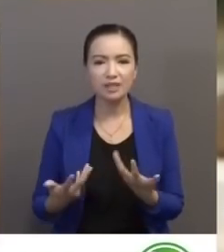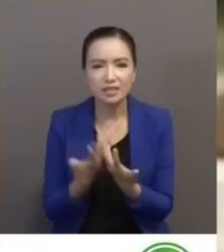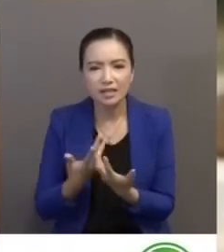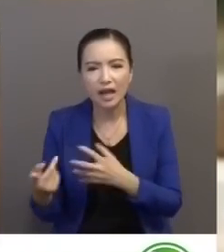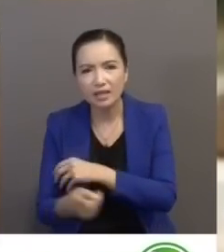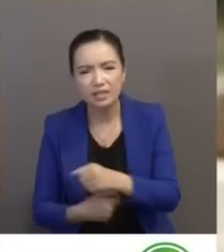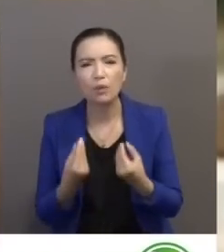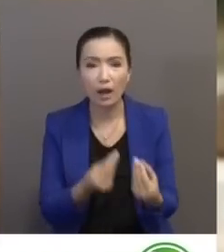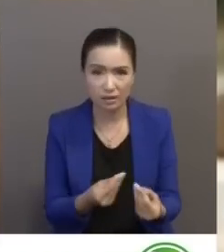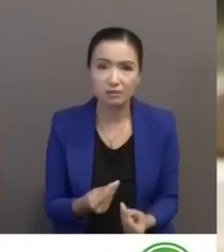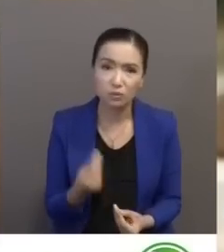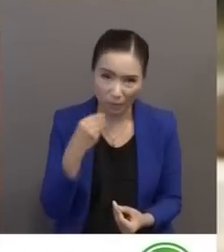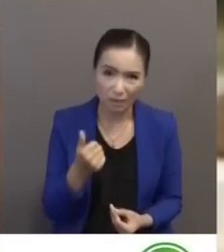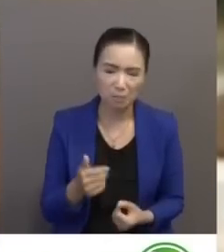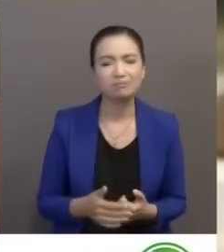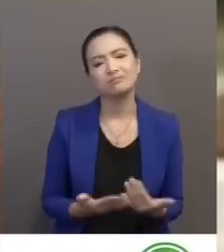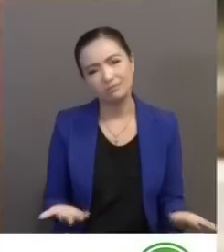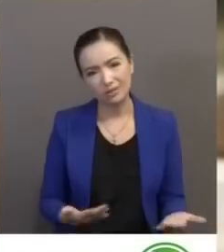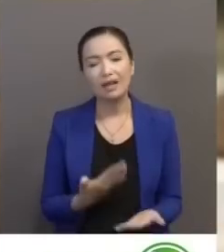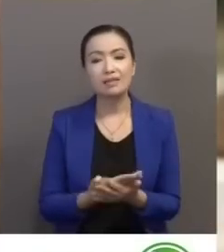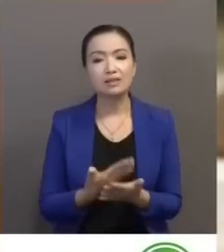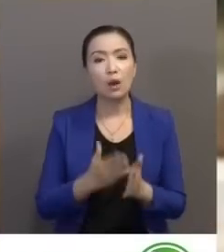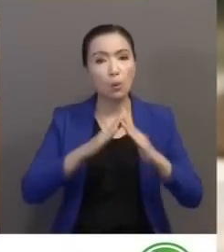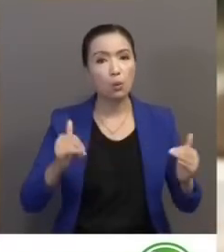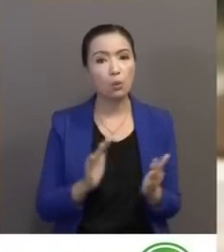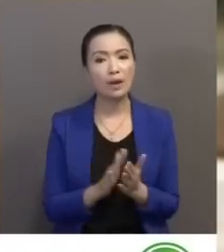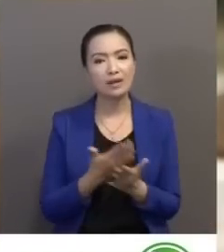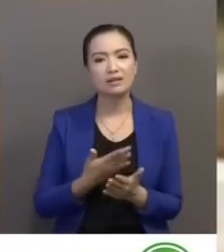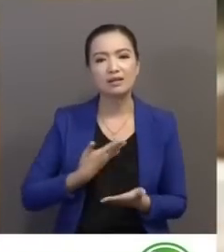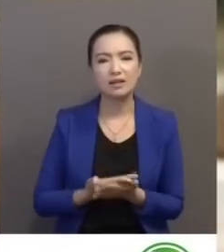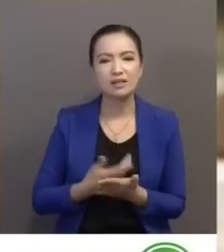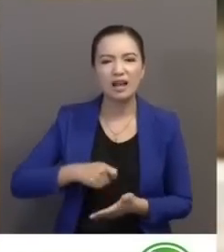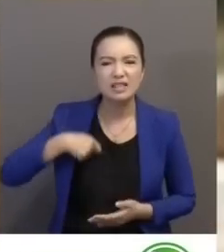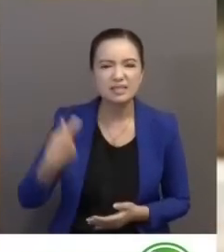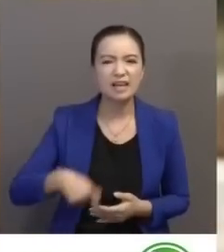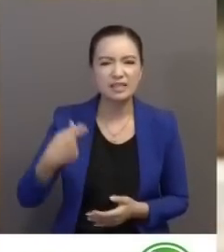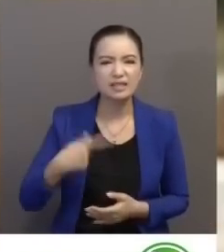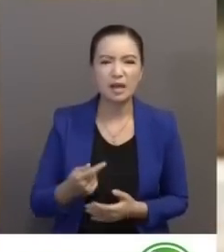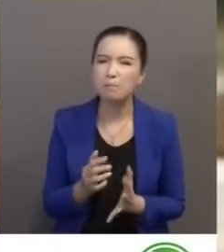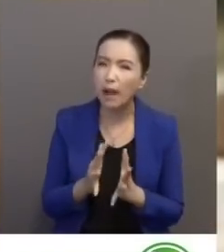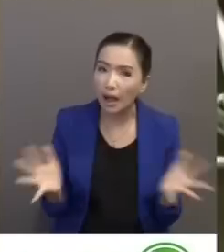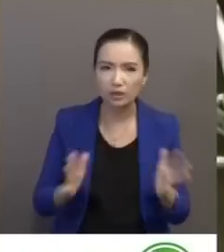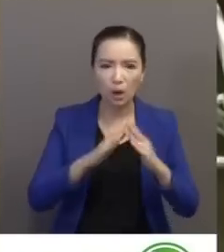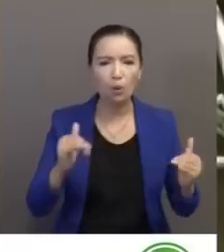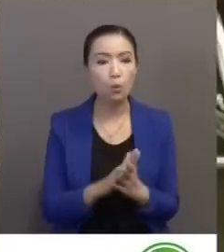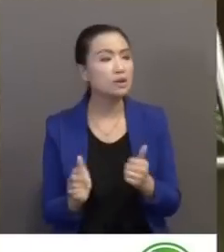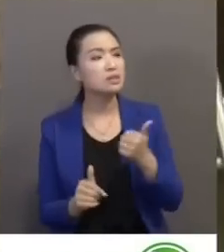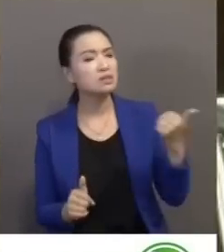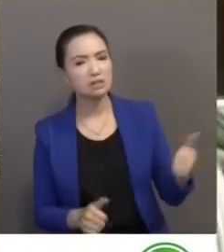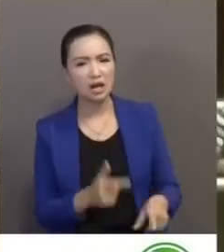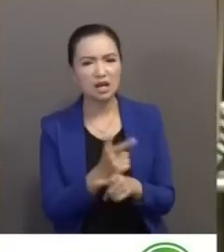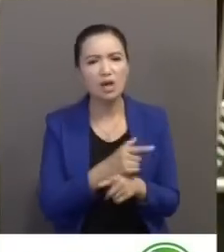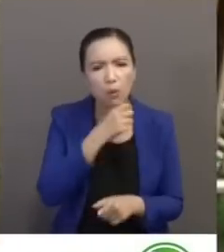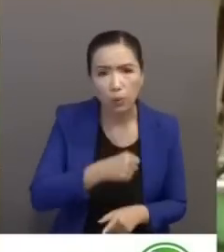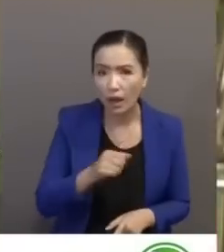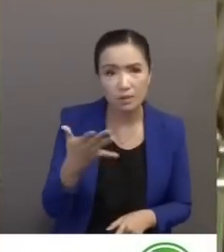วันรายจ่ายของวัดเนี่ยมันจ่ายมากกว่าวัดอื่นวัดอื่นก็ไม่มีเลี้ยงคนช